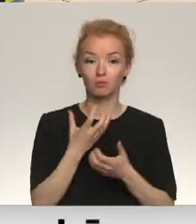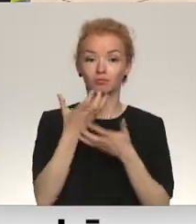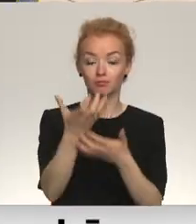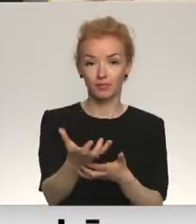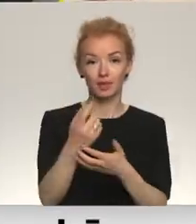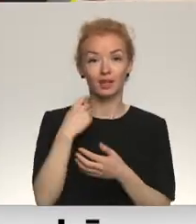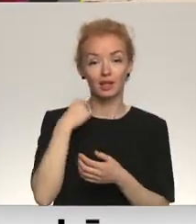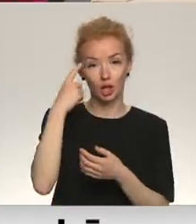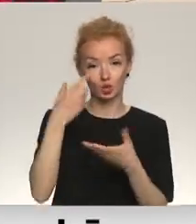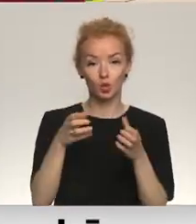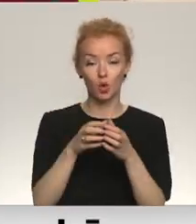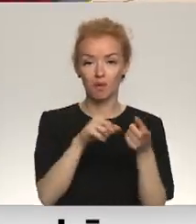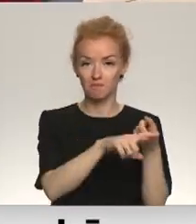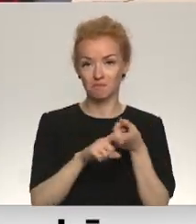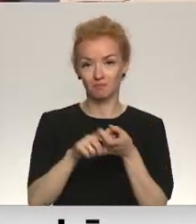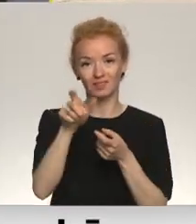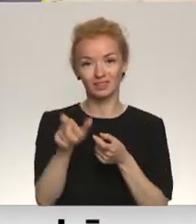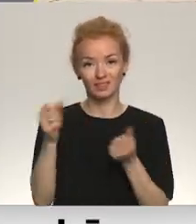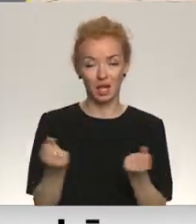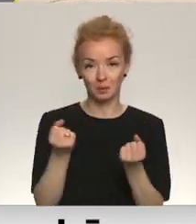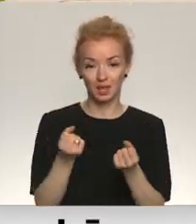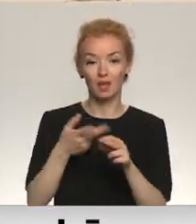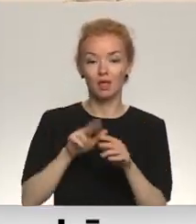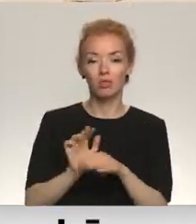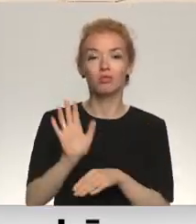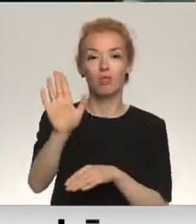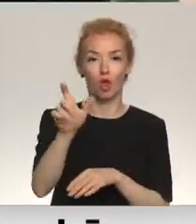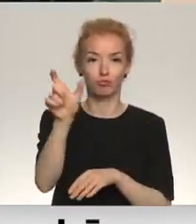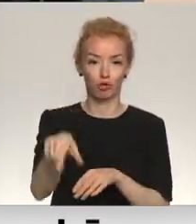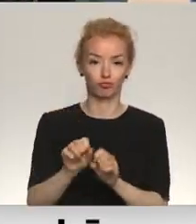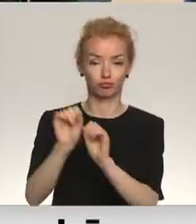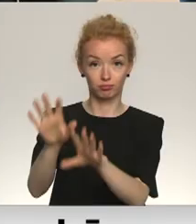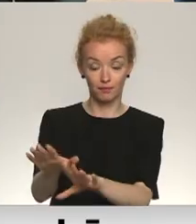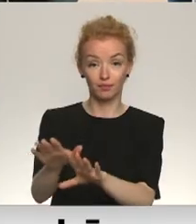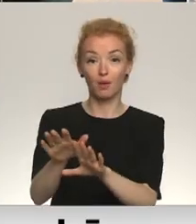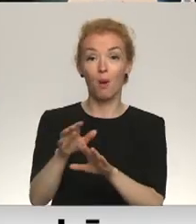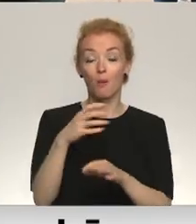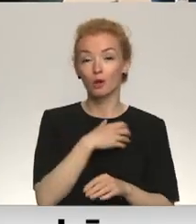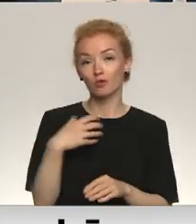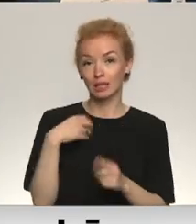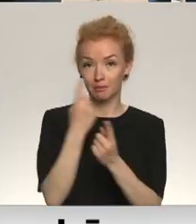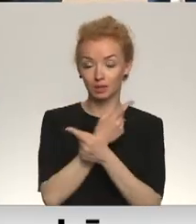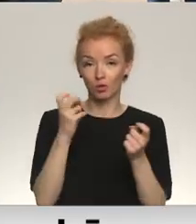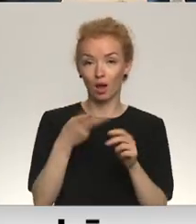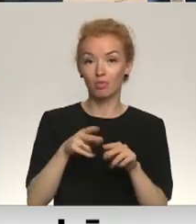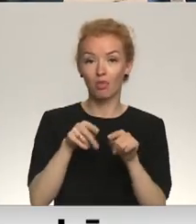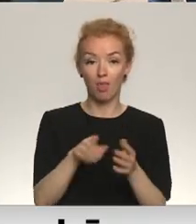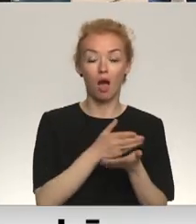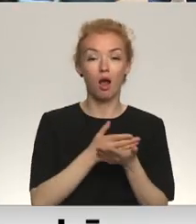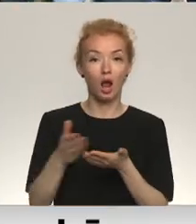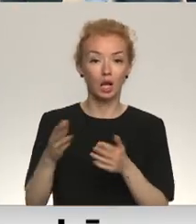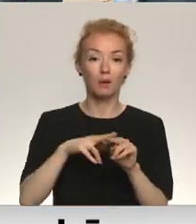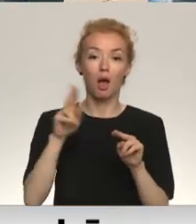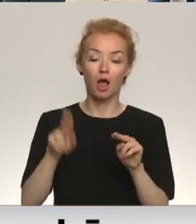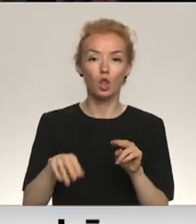Rīgas domas piesaistītiem darbiniekiem, kas tos tālāk nolika pieminekļa pakājē. Pašvaldībā norāda, ka šāda kārtība ļaujot nolikšanu